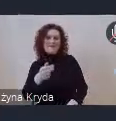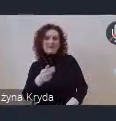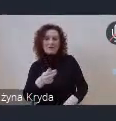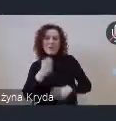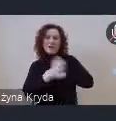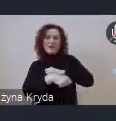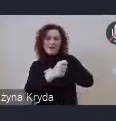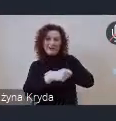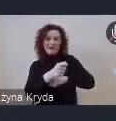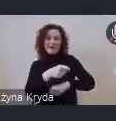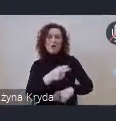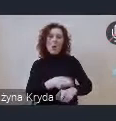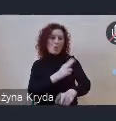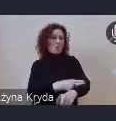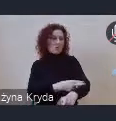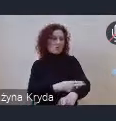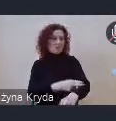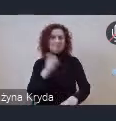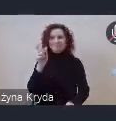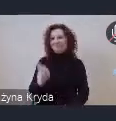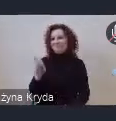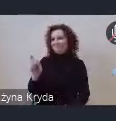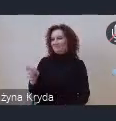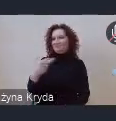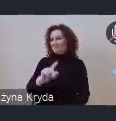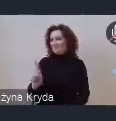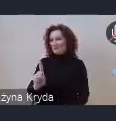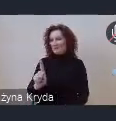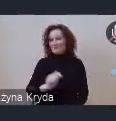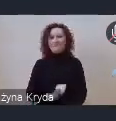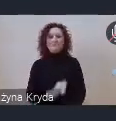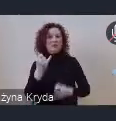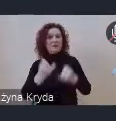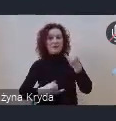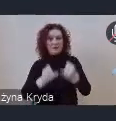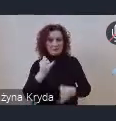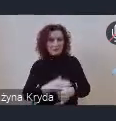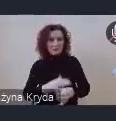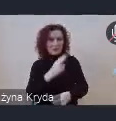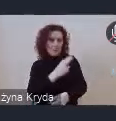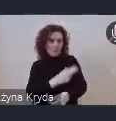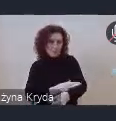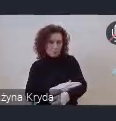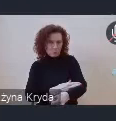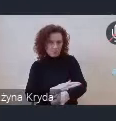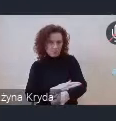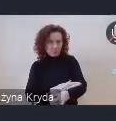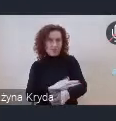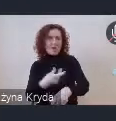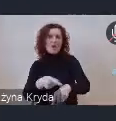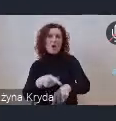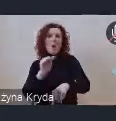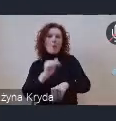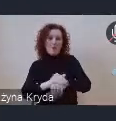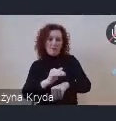będzie praktyka prawna ale wydaje mi się że jeśli urząd umowie na dofinansowanie zawiera zapisy że wy musicie zapewniać